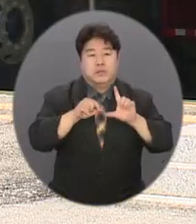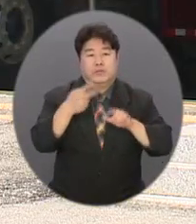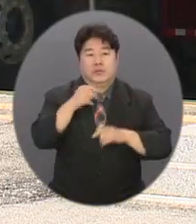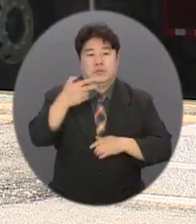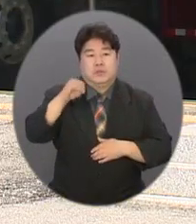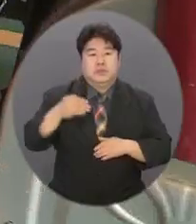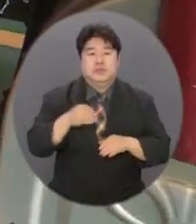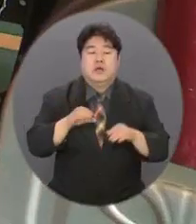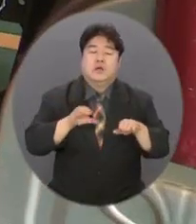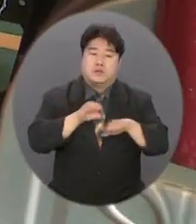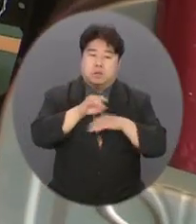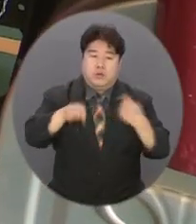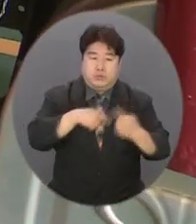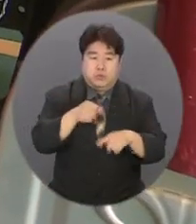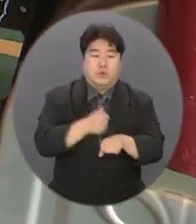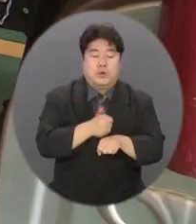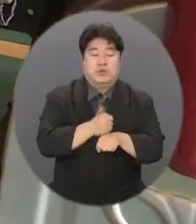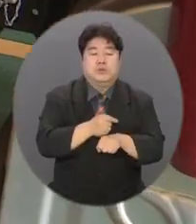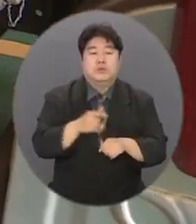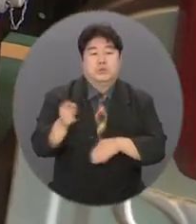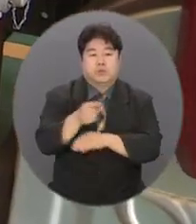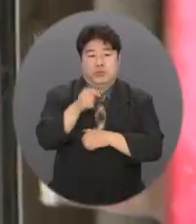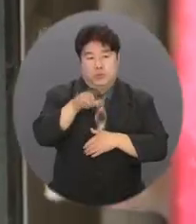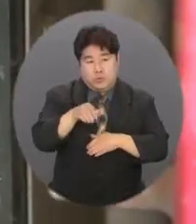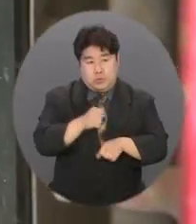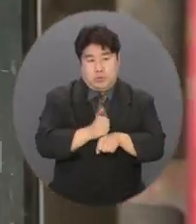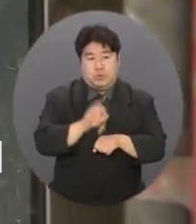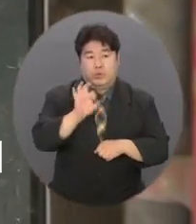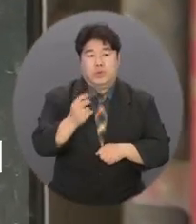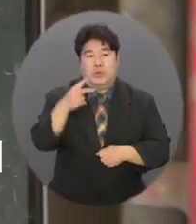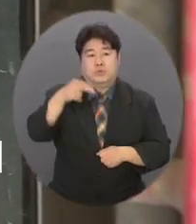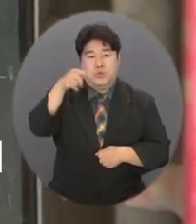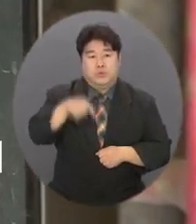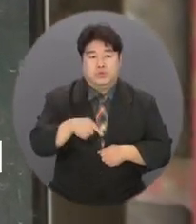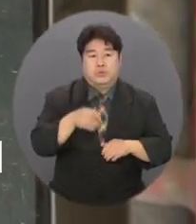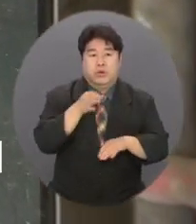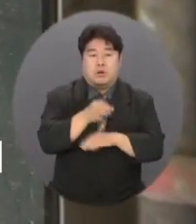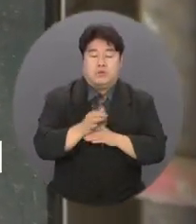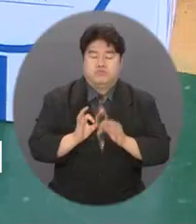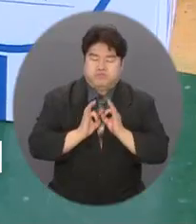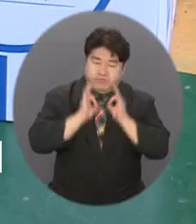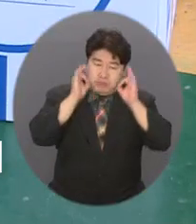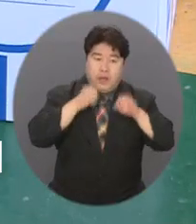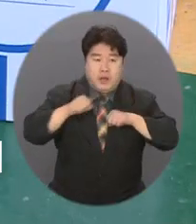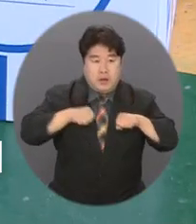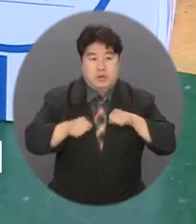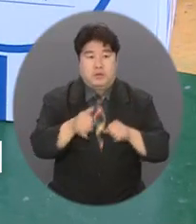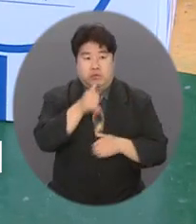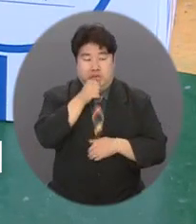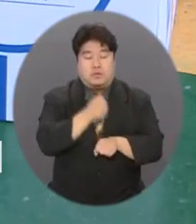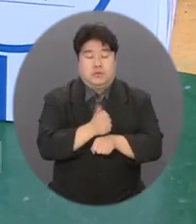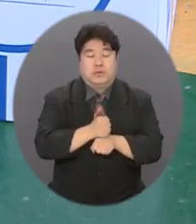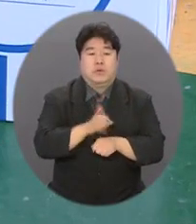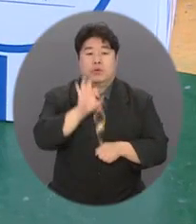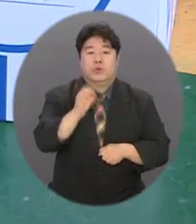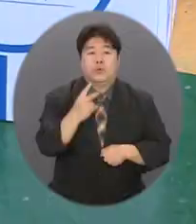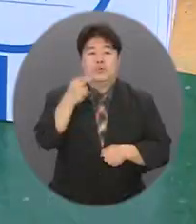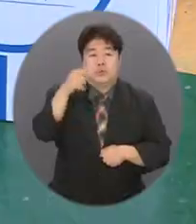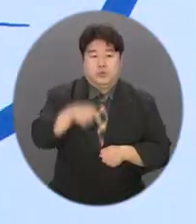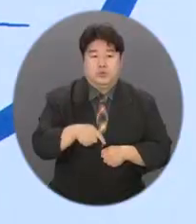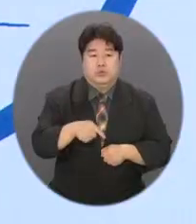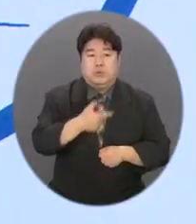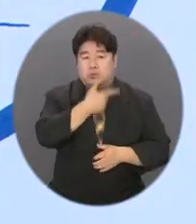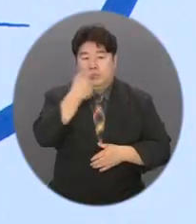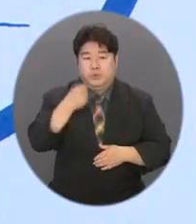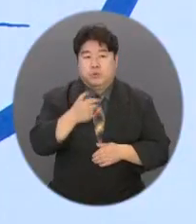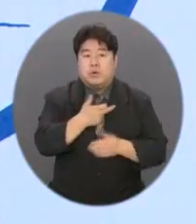엔진 차량 을 운영하는 소방당국 또 요소수 확보에 총력전을 펼치고 있습니다 요소수 대란이 벌어지면서